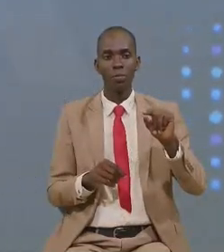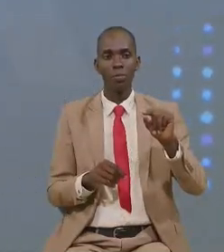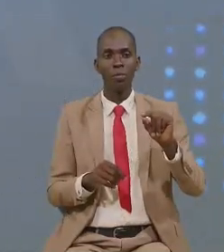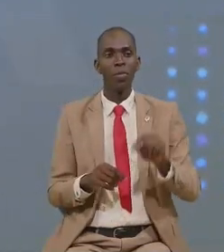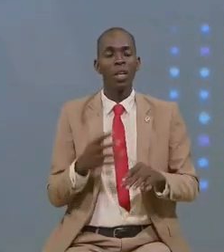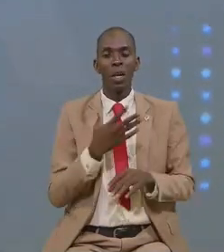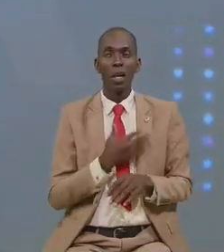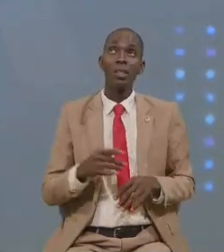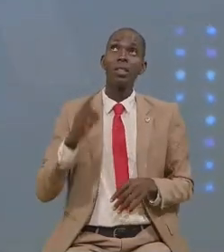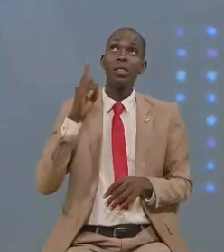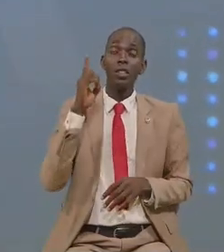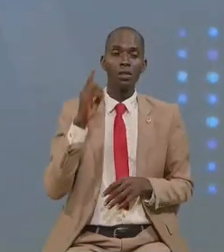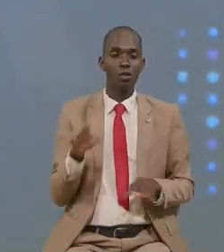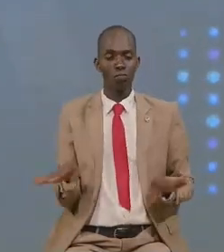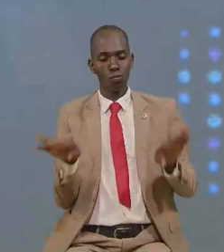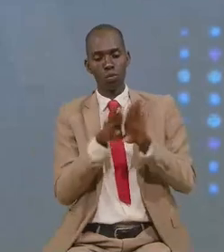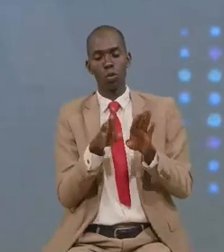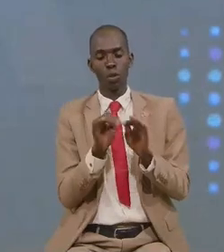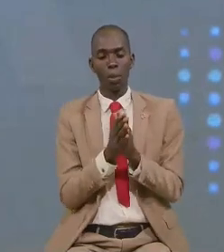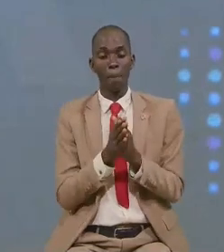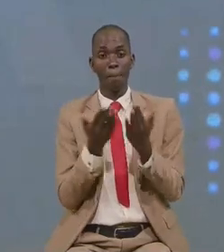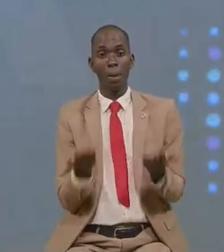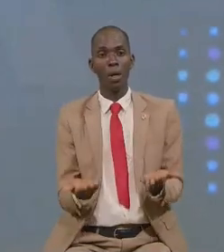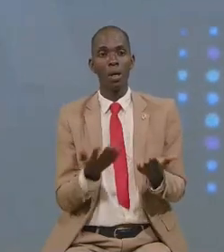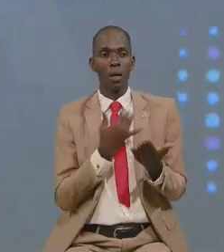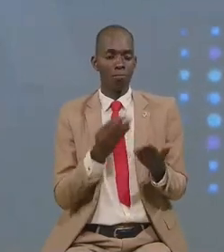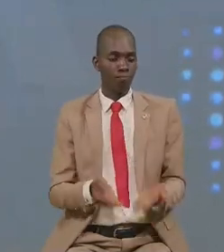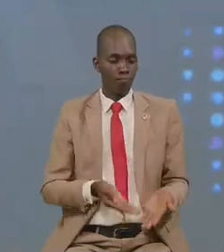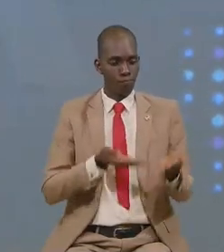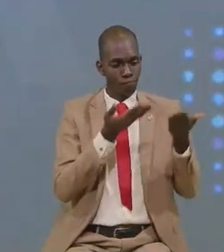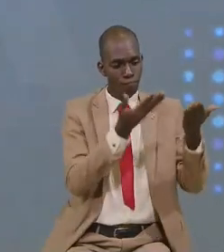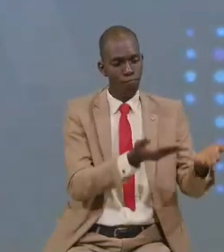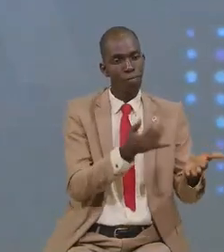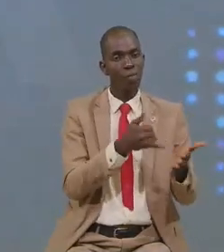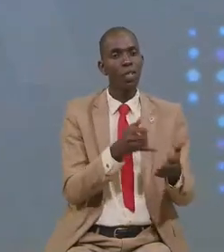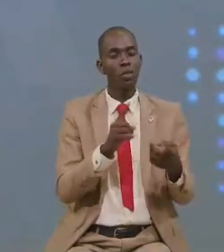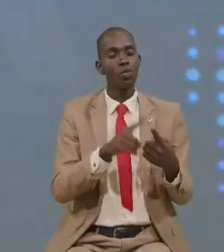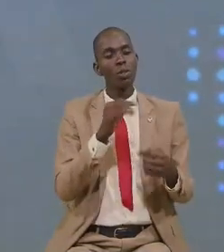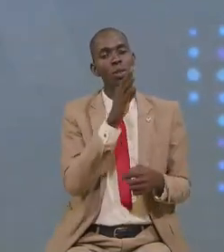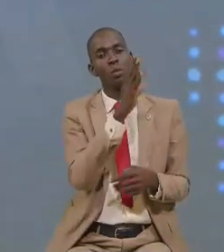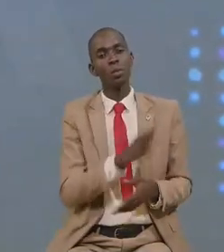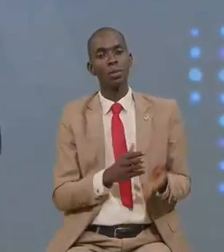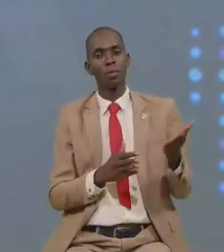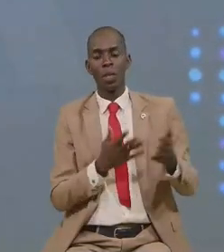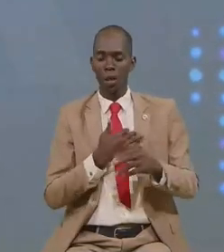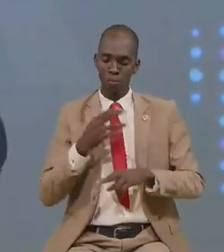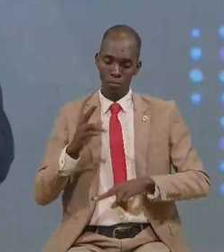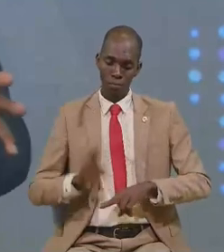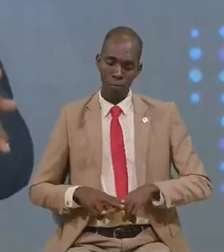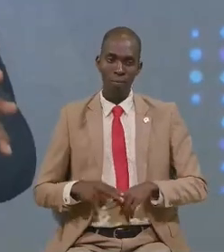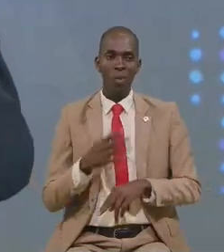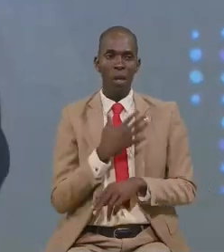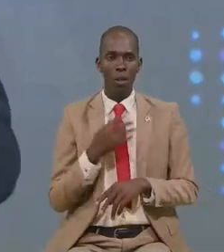Ensuite, il roula le livre, le remit aux serviteurs et s'assit. Tous ceux qui se trouvaient